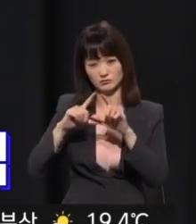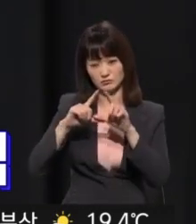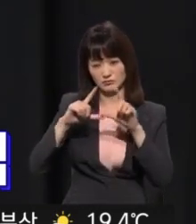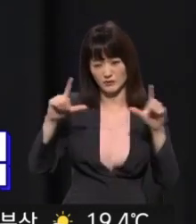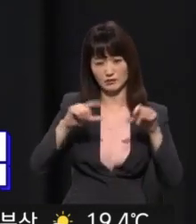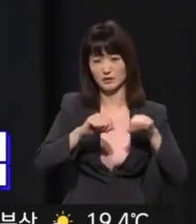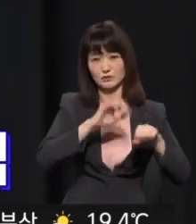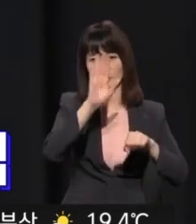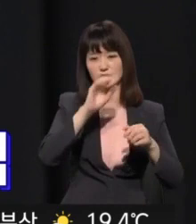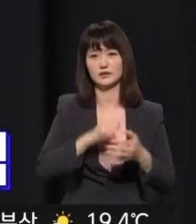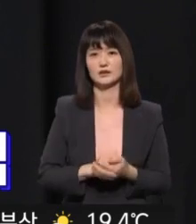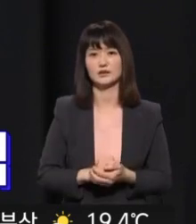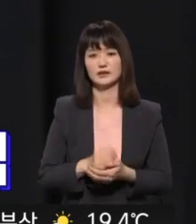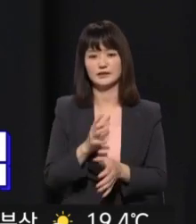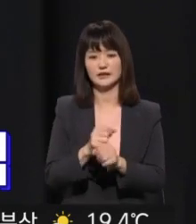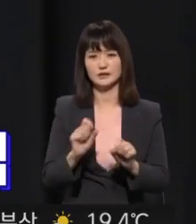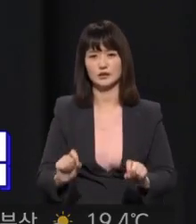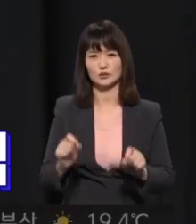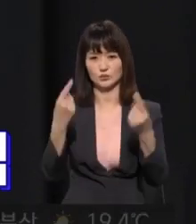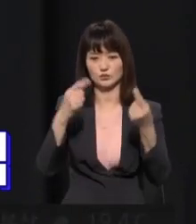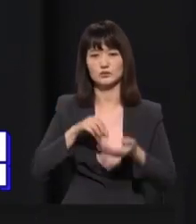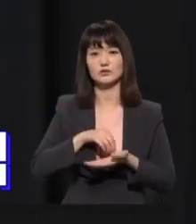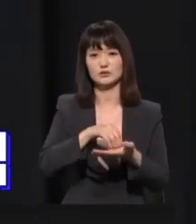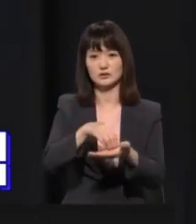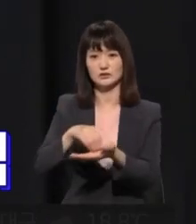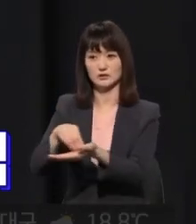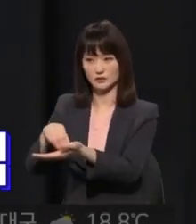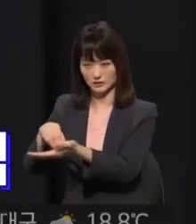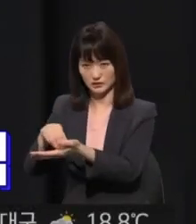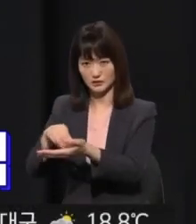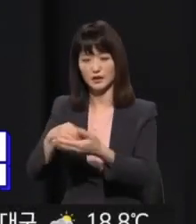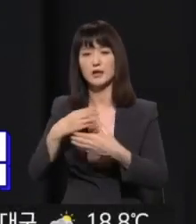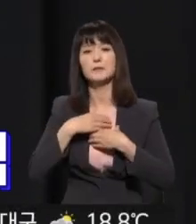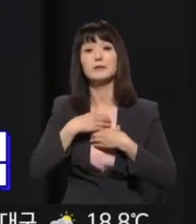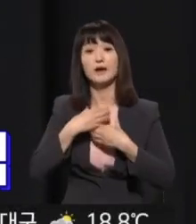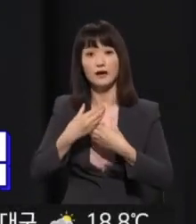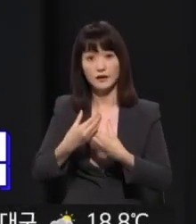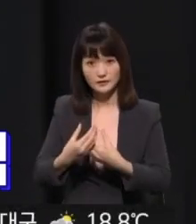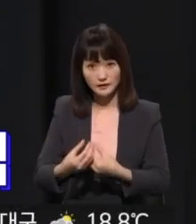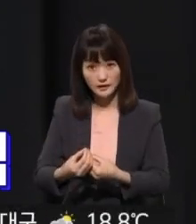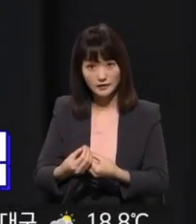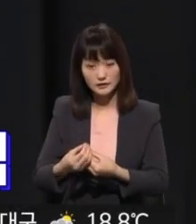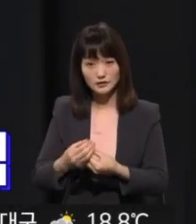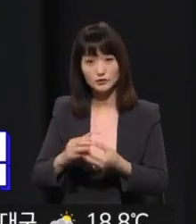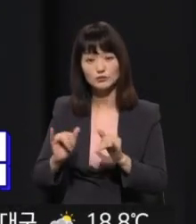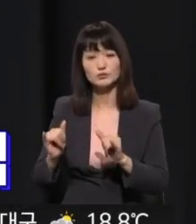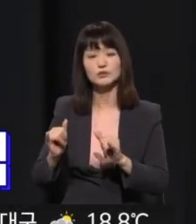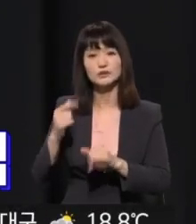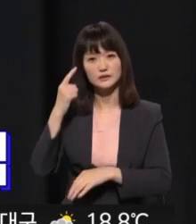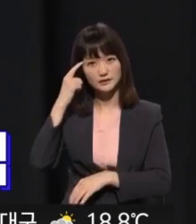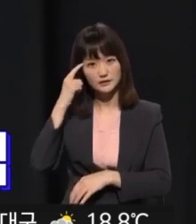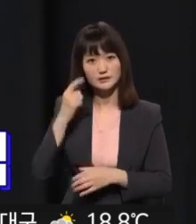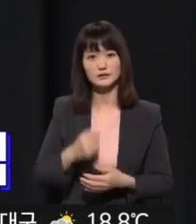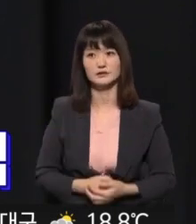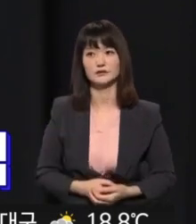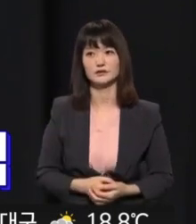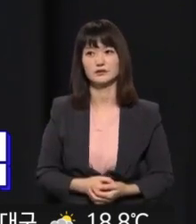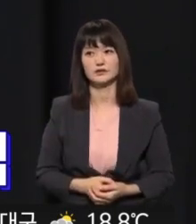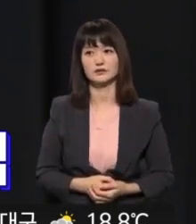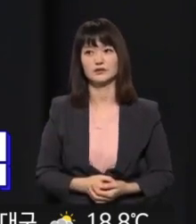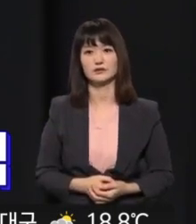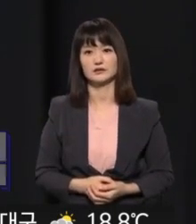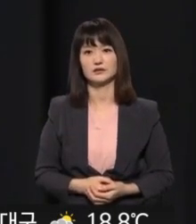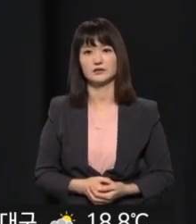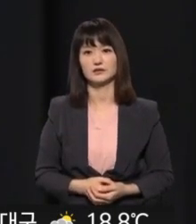것이 아니라 같은 날 입대해서 같은 날 예편하게 해주는 정도의 편이야 국민들이 봐줄 수 있겠지만 같은 내무반을